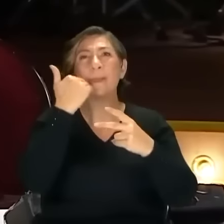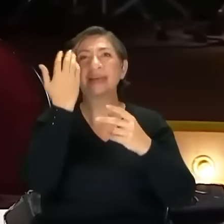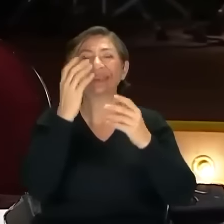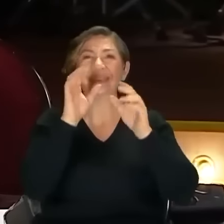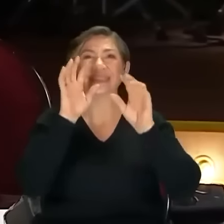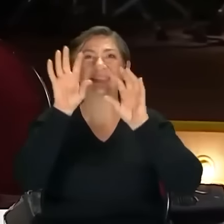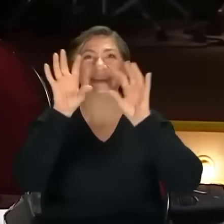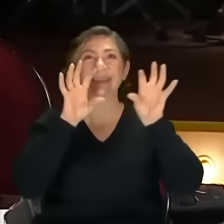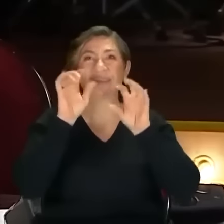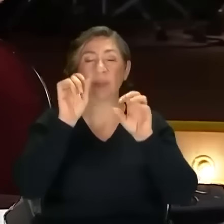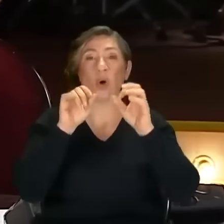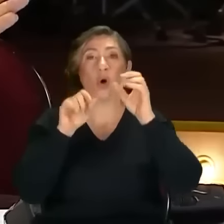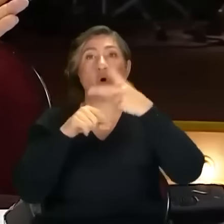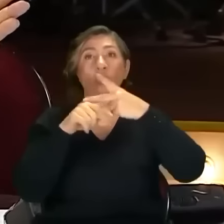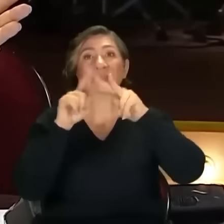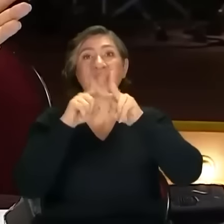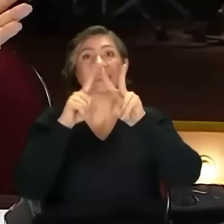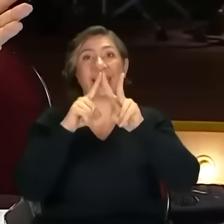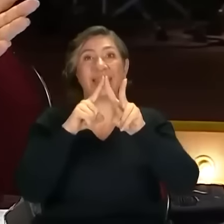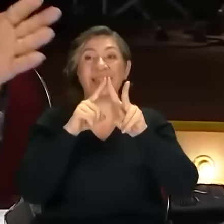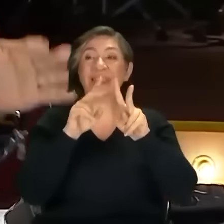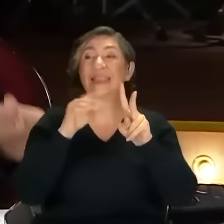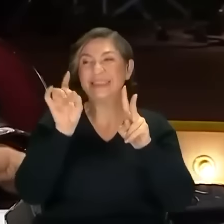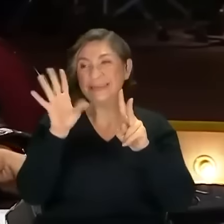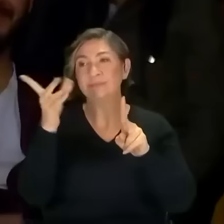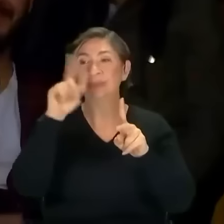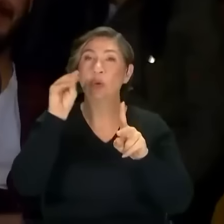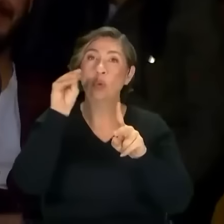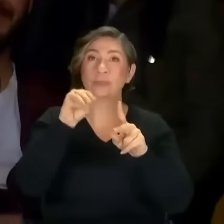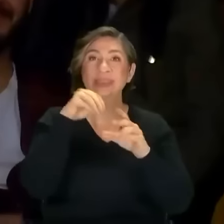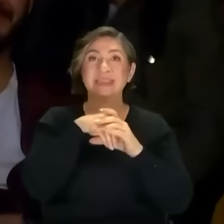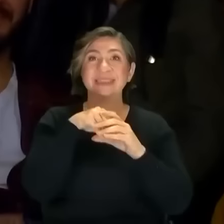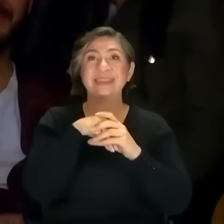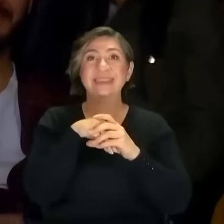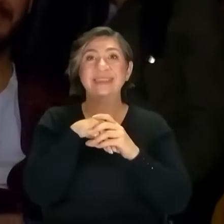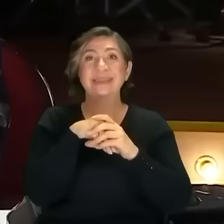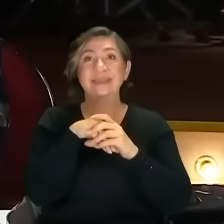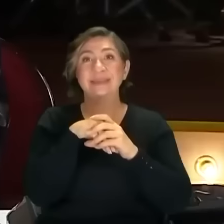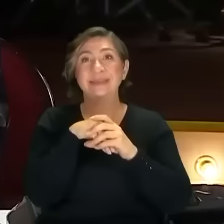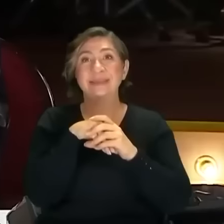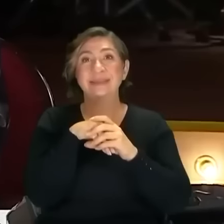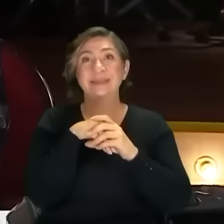çekeceğim Eee Ozan'ın yerine yerleştirmesi için Eee neydi